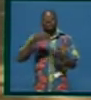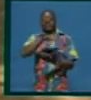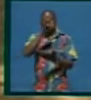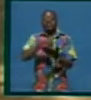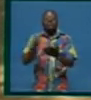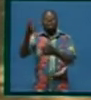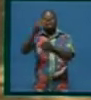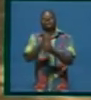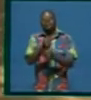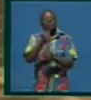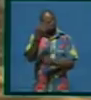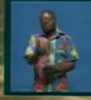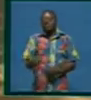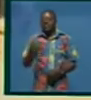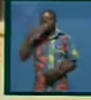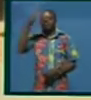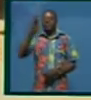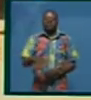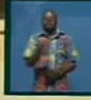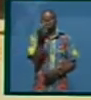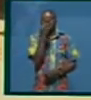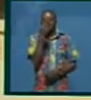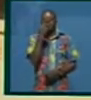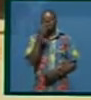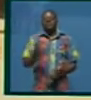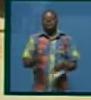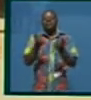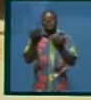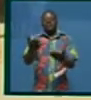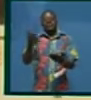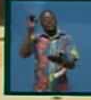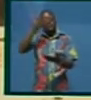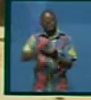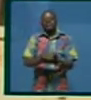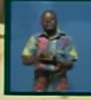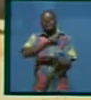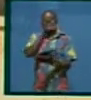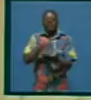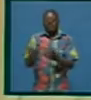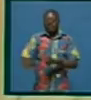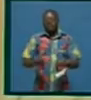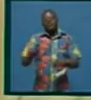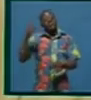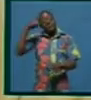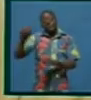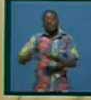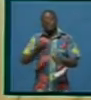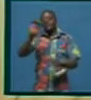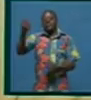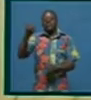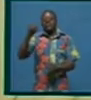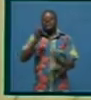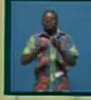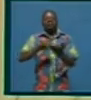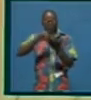des enfants malnutris. Et c'est grâce à l'appui du projet Solisan que le centre a pu mener ses activités. Si ce projet n'était pas là, il ne sait pas